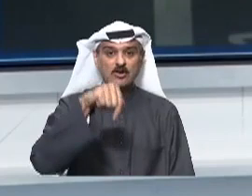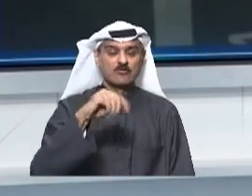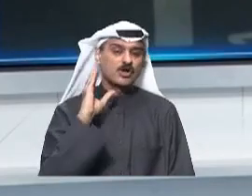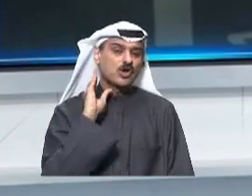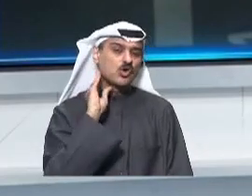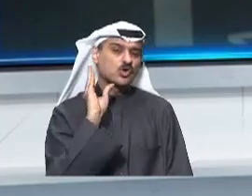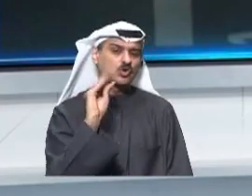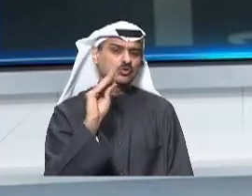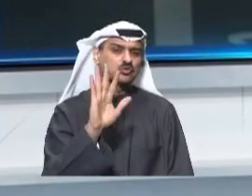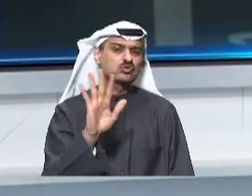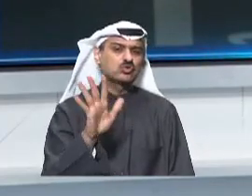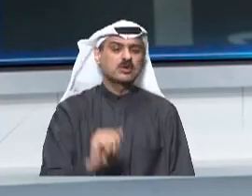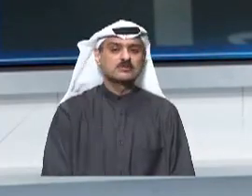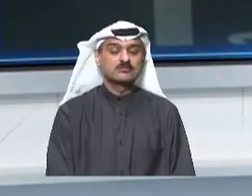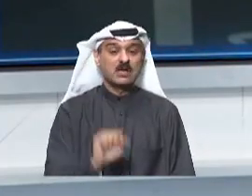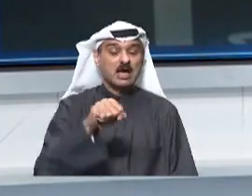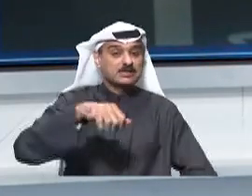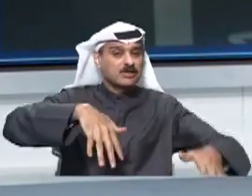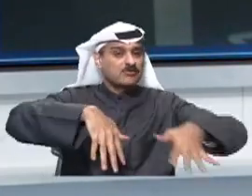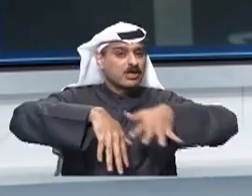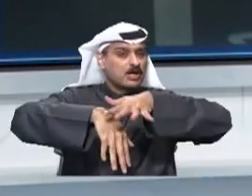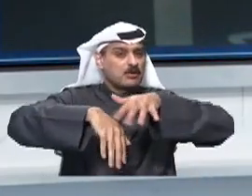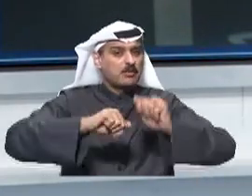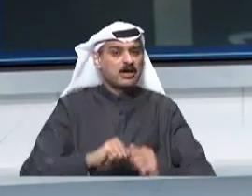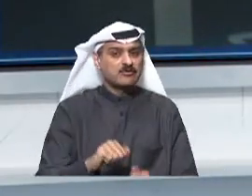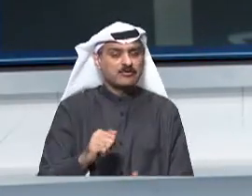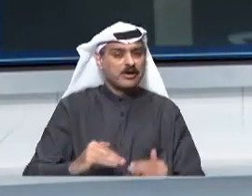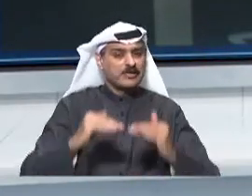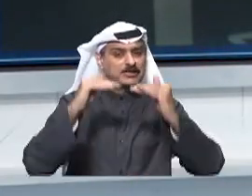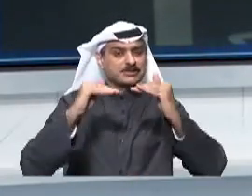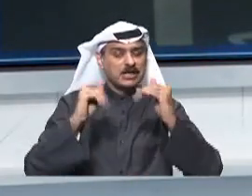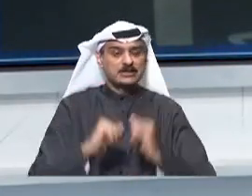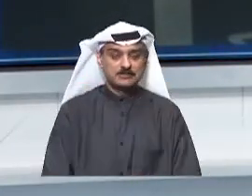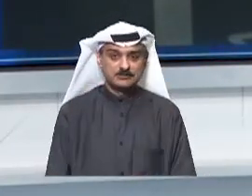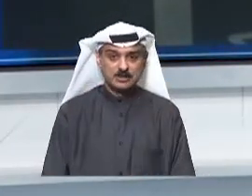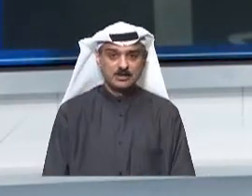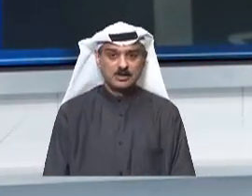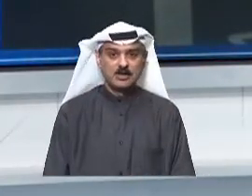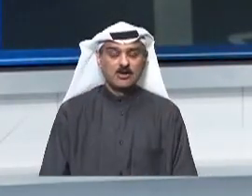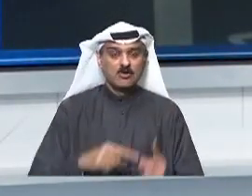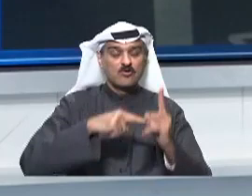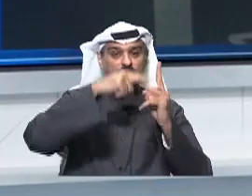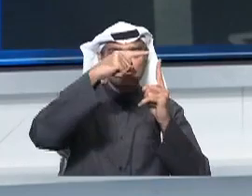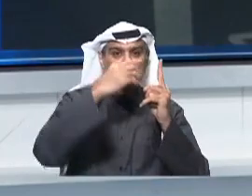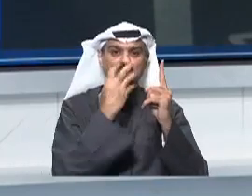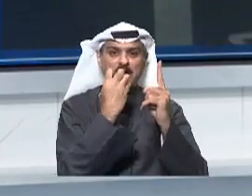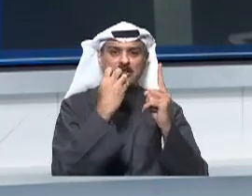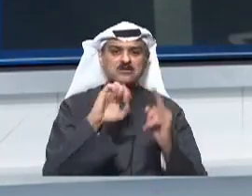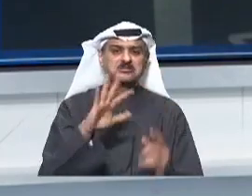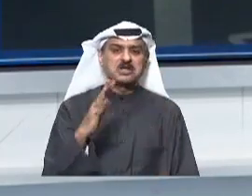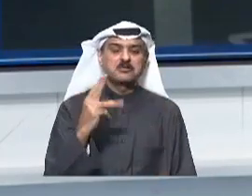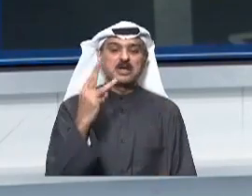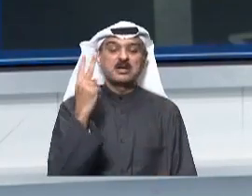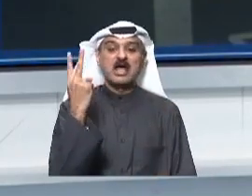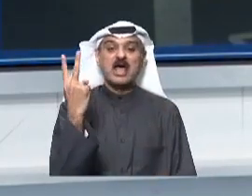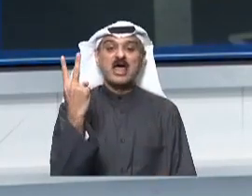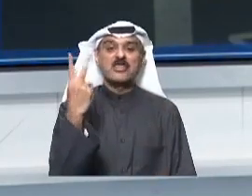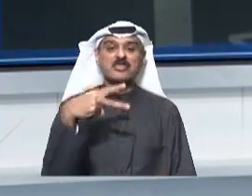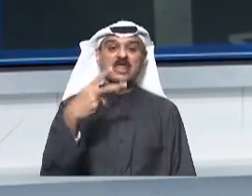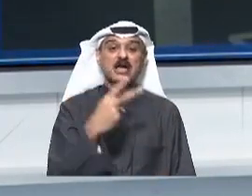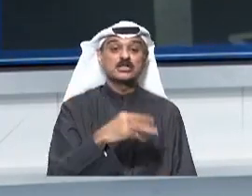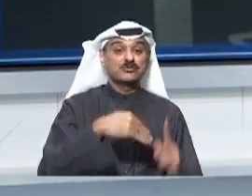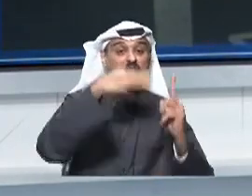رطوبة أيضا خاصة على السواحل، مع أجواء غائمة جزئيا متوقعة، 22 على حرارة و11 درجة مئوية لأدنى